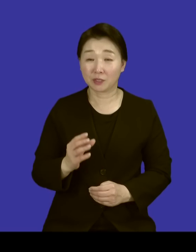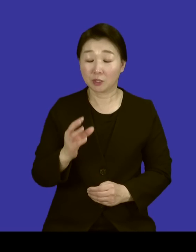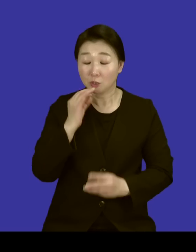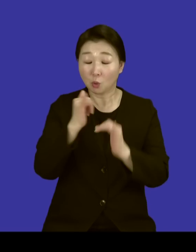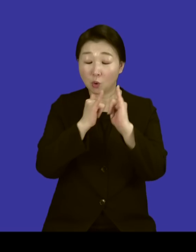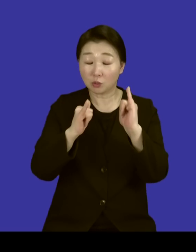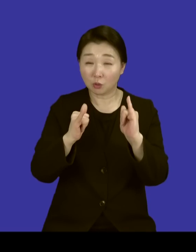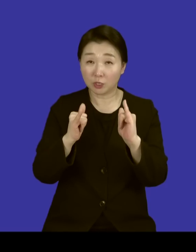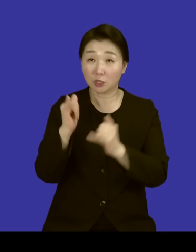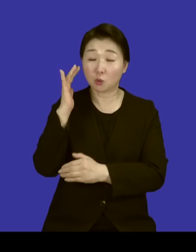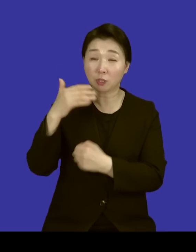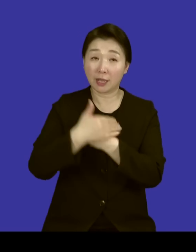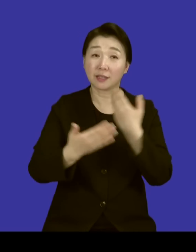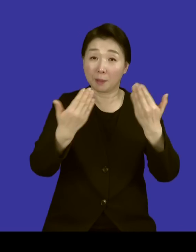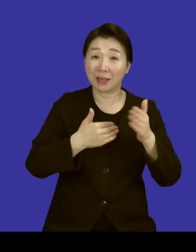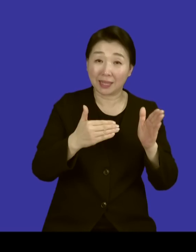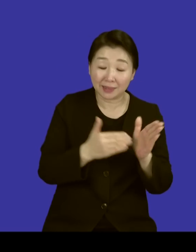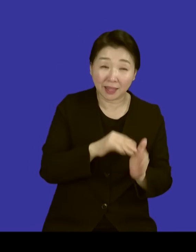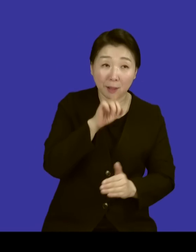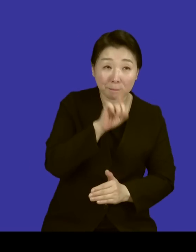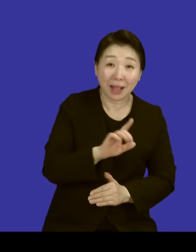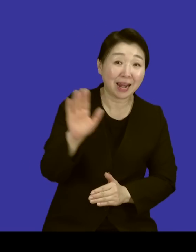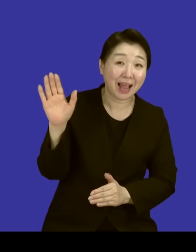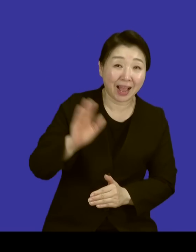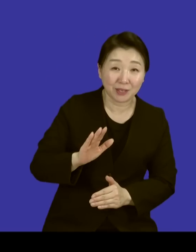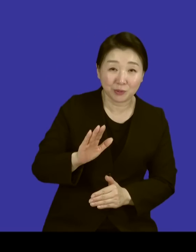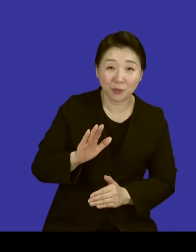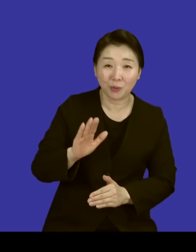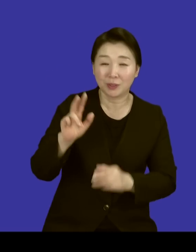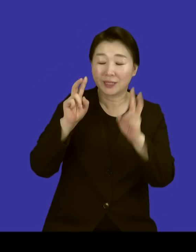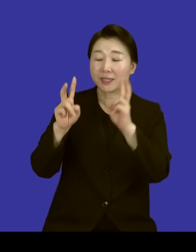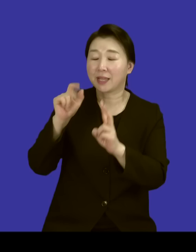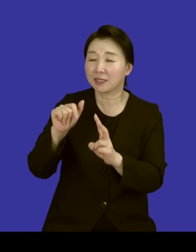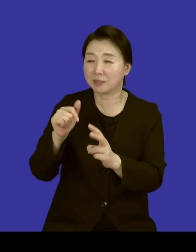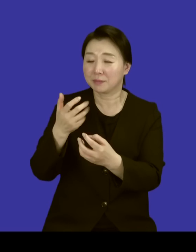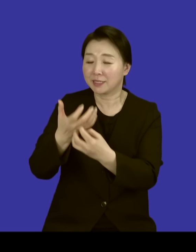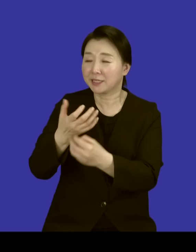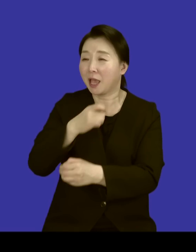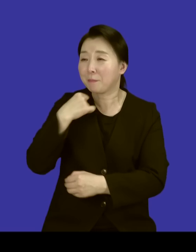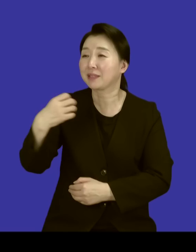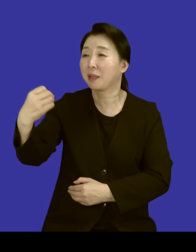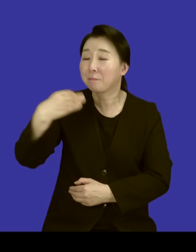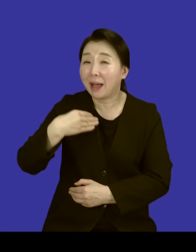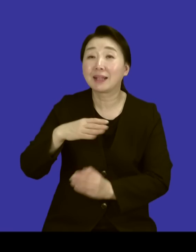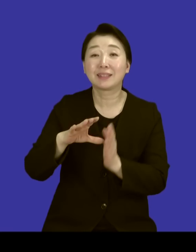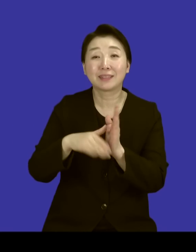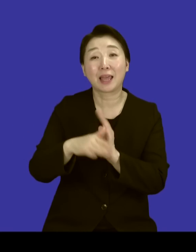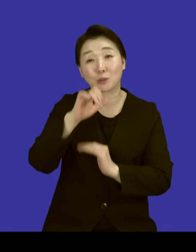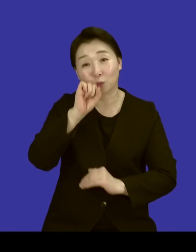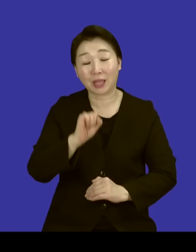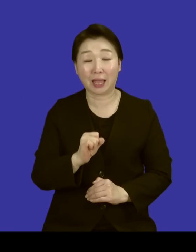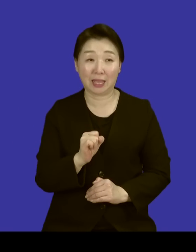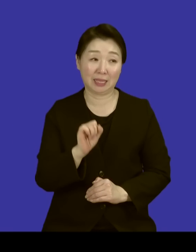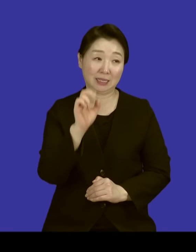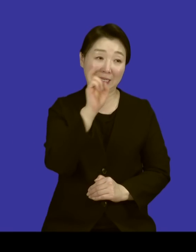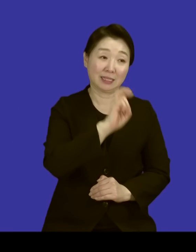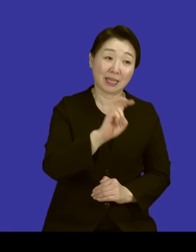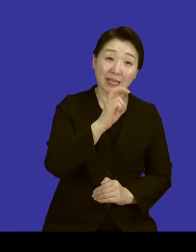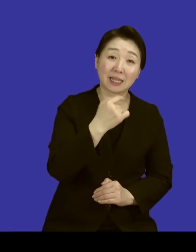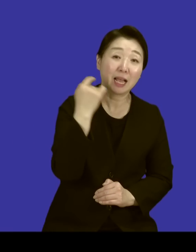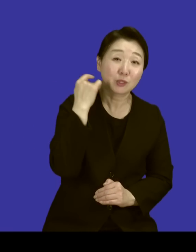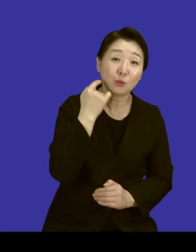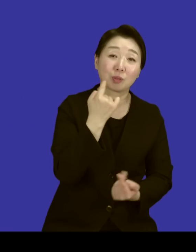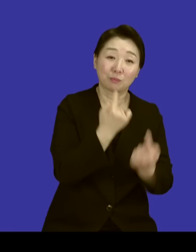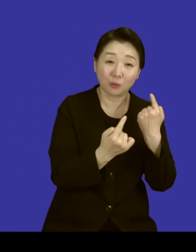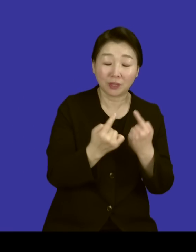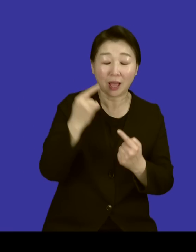하는 말보다 예. 사장님 찌개 너무 맛있어요 하는 말이 더 행복하고, 이제 성도들의 찬양 소리보다 네. 이